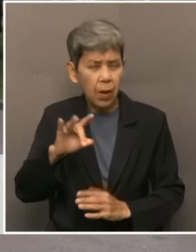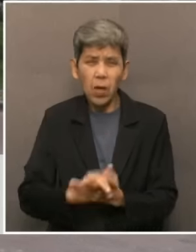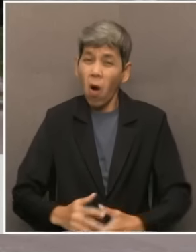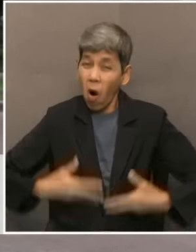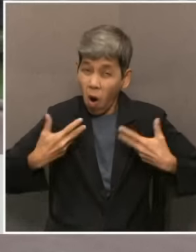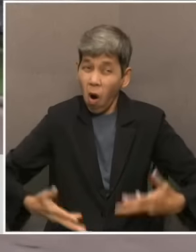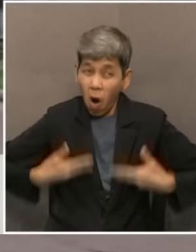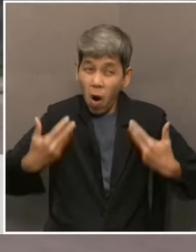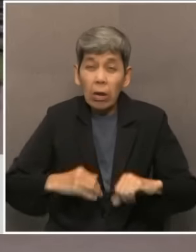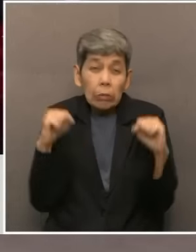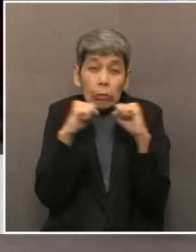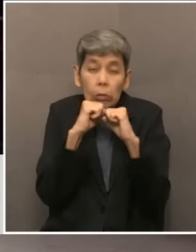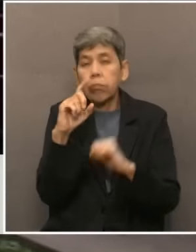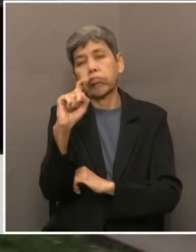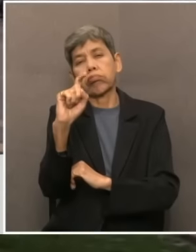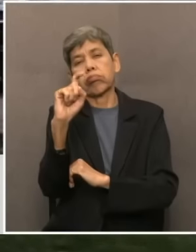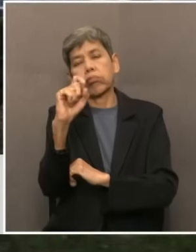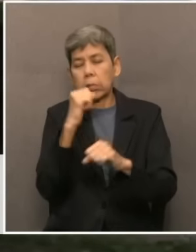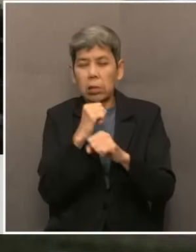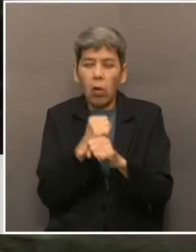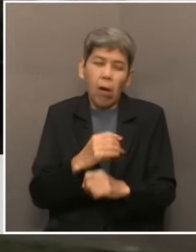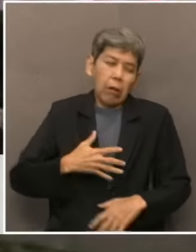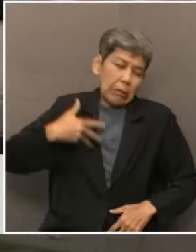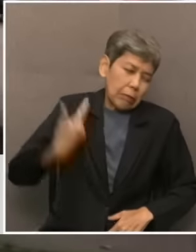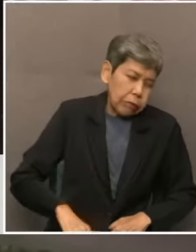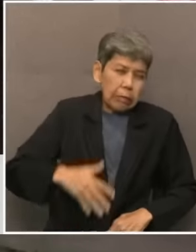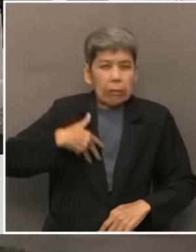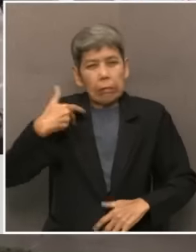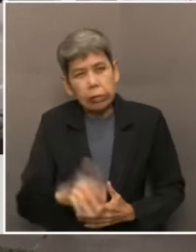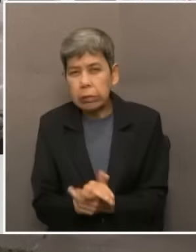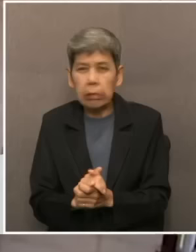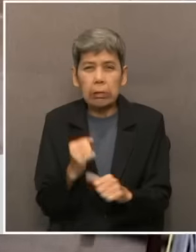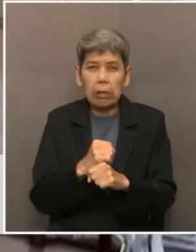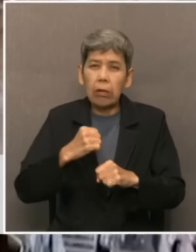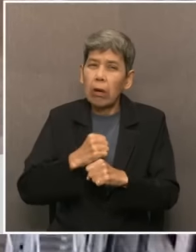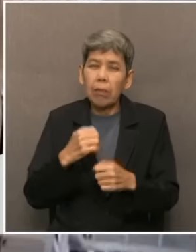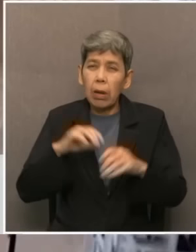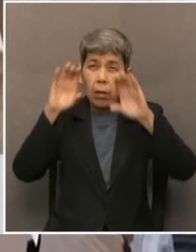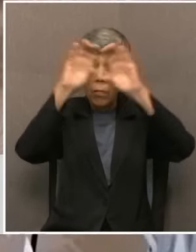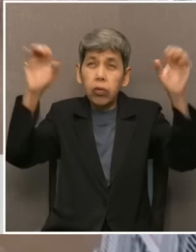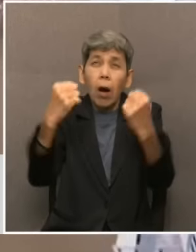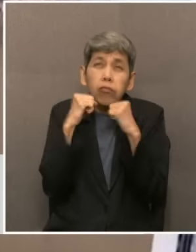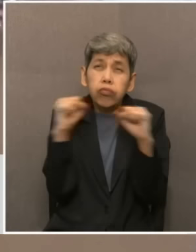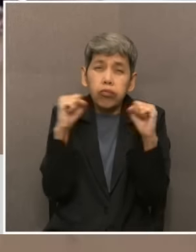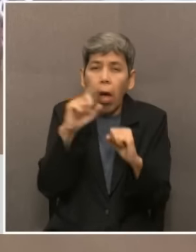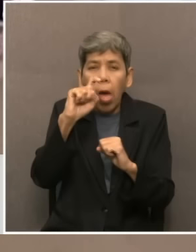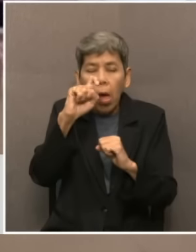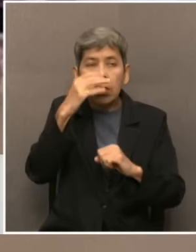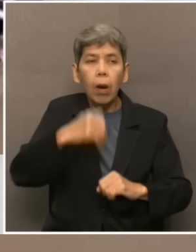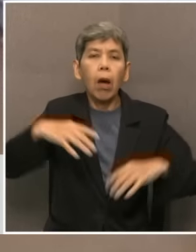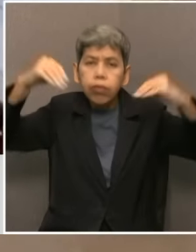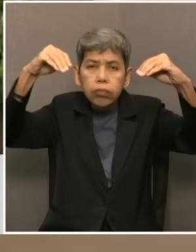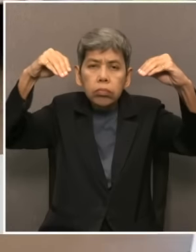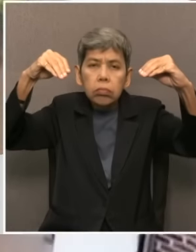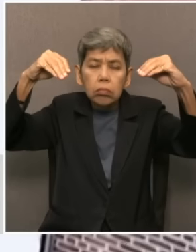ใก็ไม่ได้ครั ประชาชนต้องทนทุกทรมาณนึจากไม่สามารถเปิเคองปับอากาศชวยใครรอนได้เพระไฟฟ้